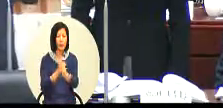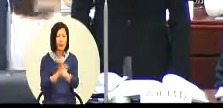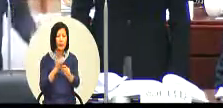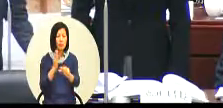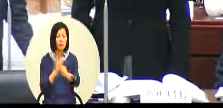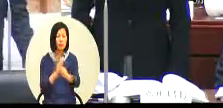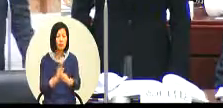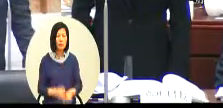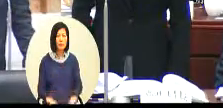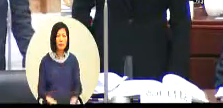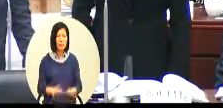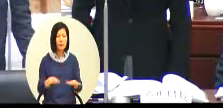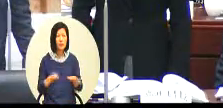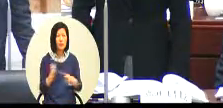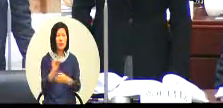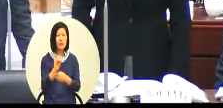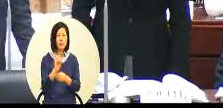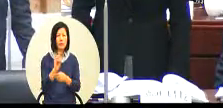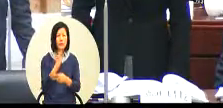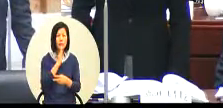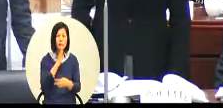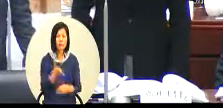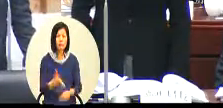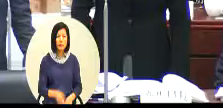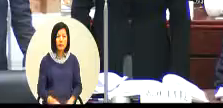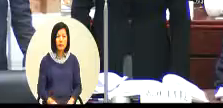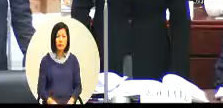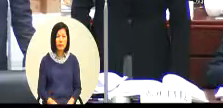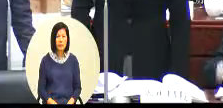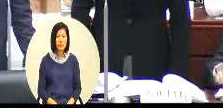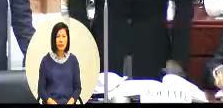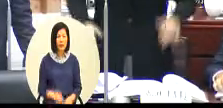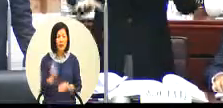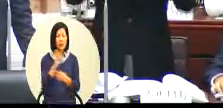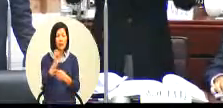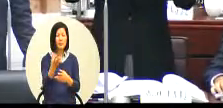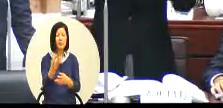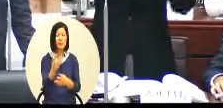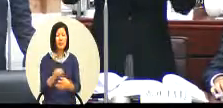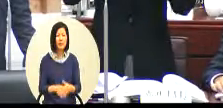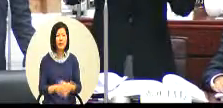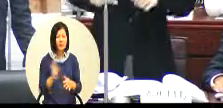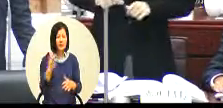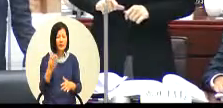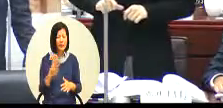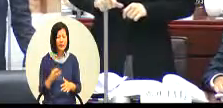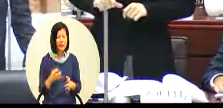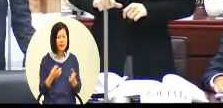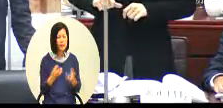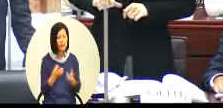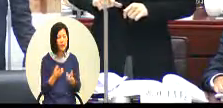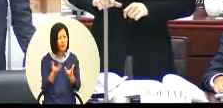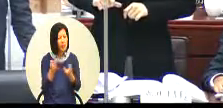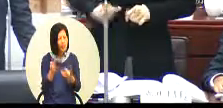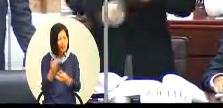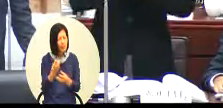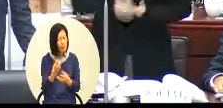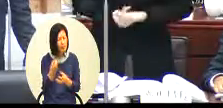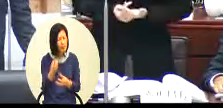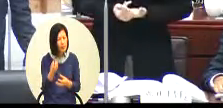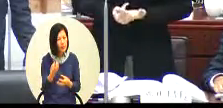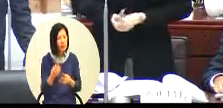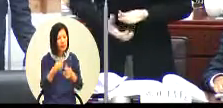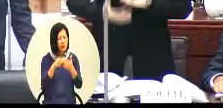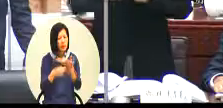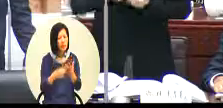于说是现在是零嘛？不会吧？ 没有到零，但是它都有部分条件符合。有些是